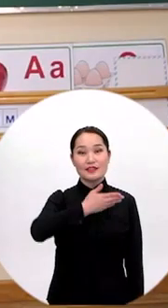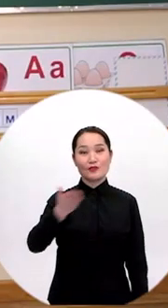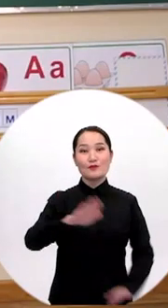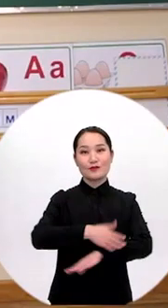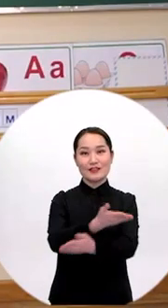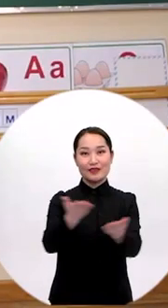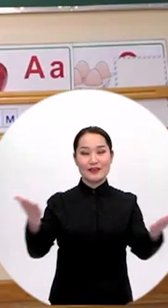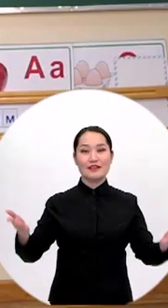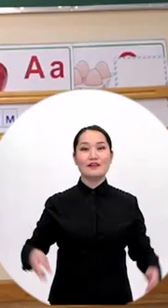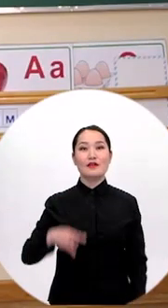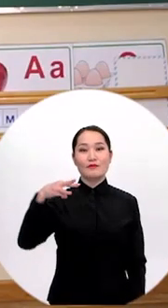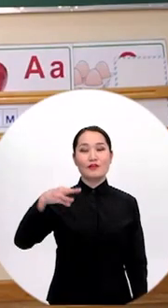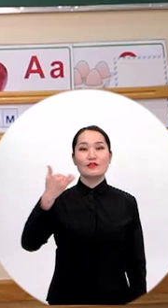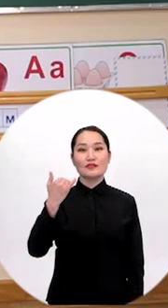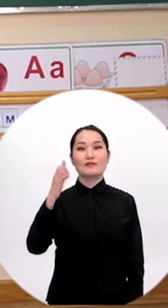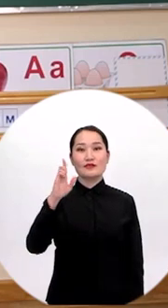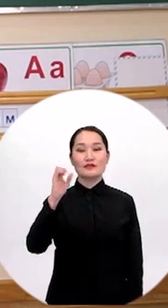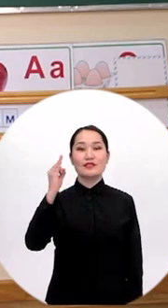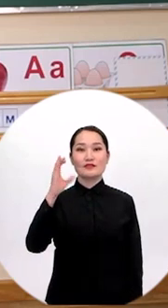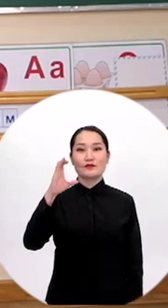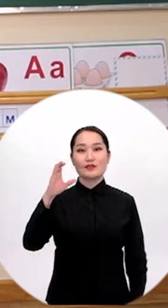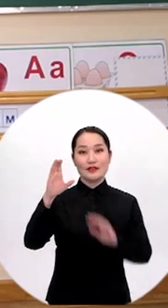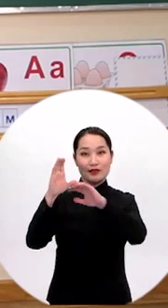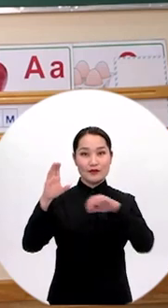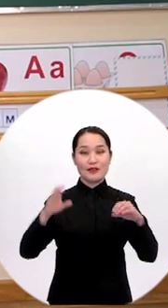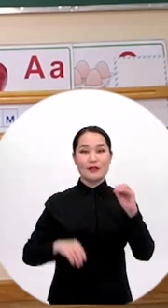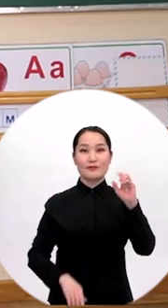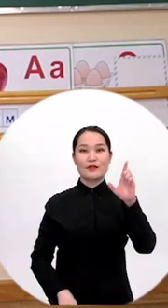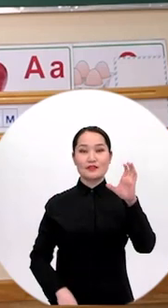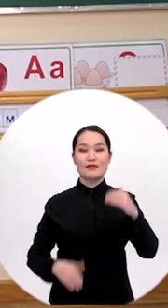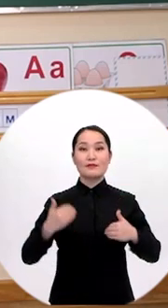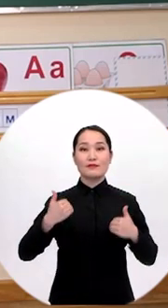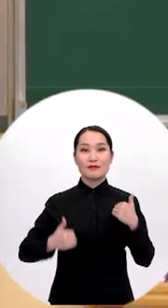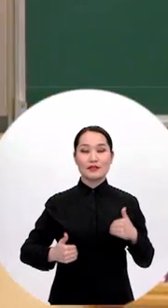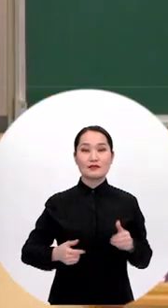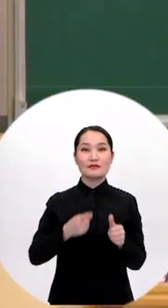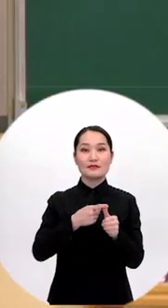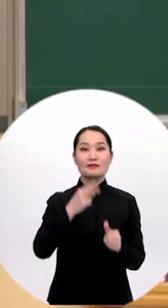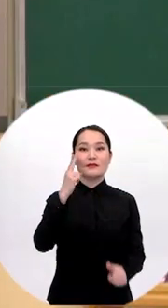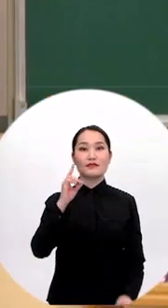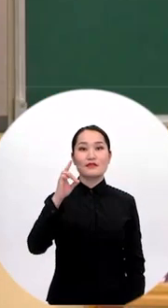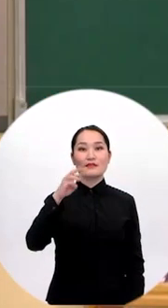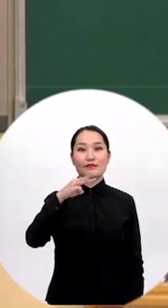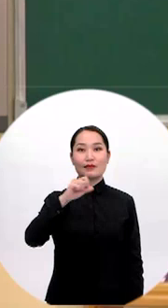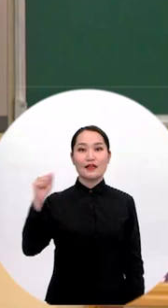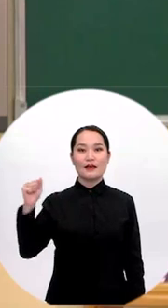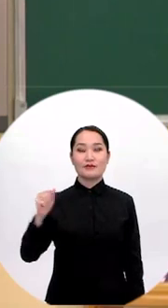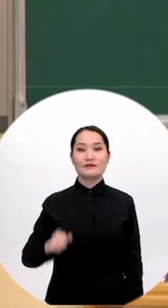сайн байцгаана хүүхдүүд ээ. Монгол улсын боловсролын их сургуулийн харьяа ерөнхий боловсролын сургуулийн багш Цэрма байна.